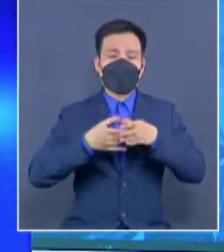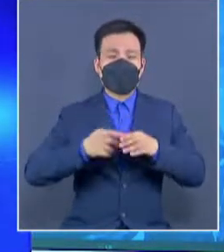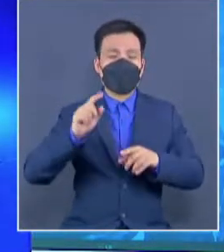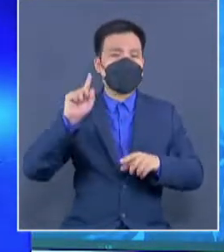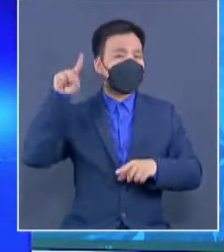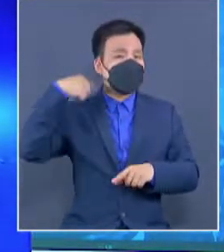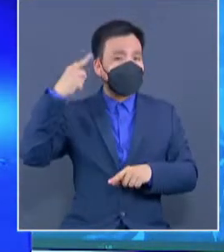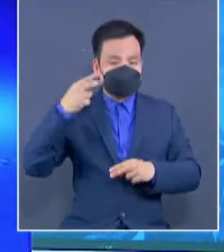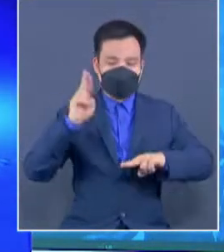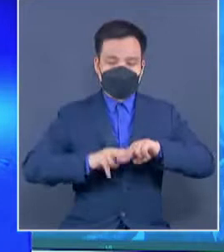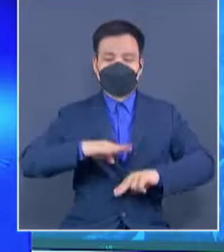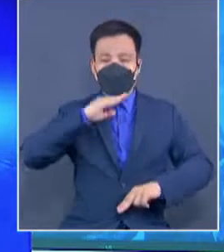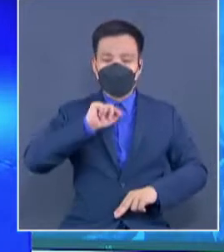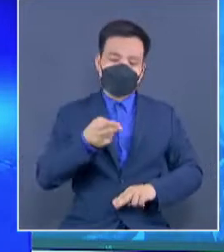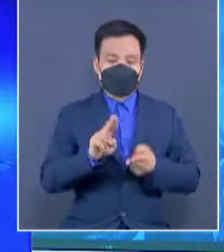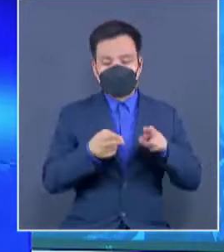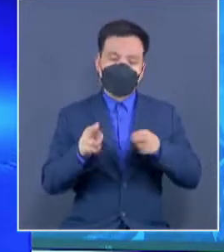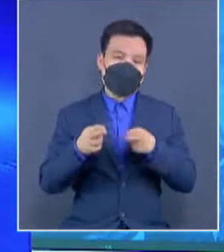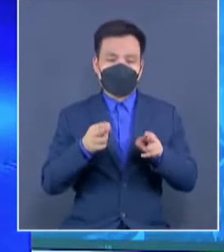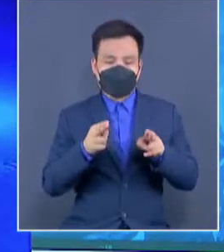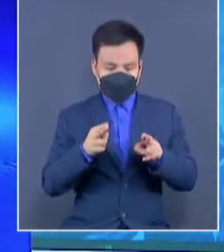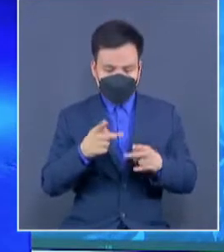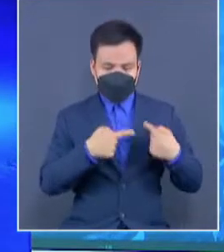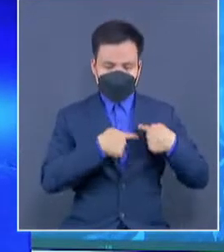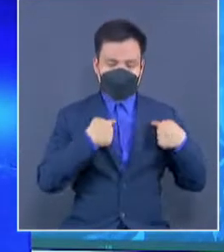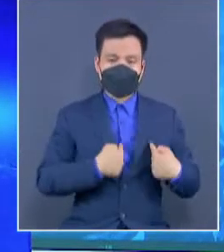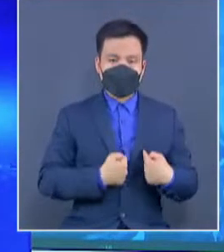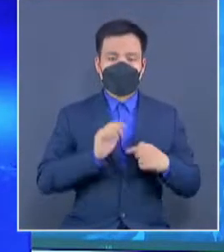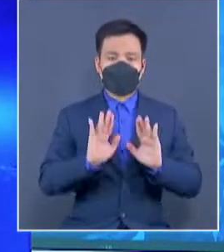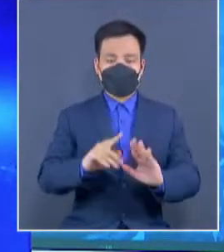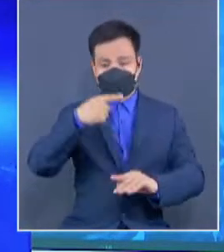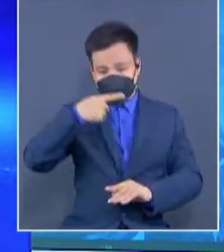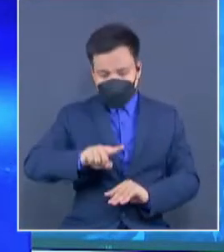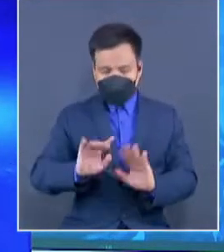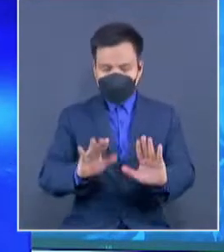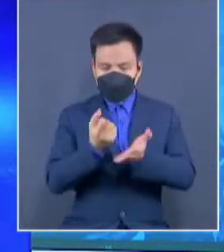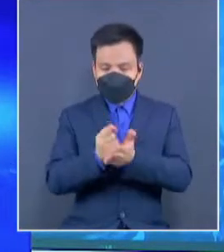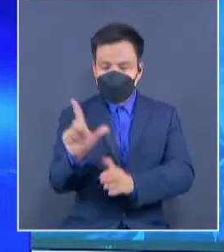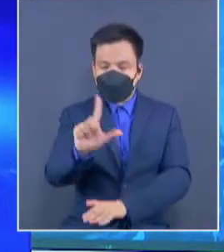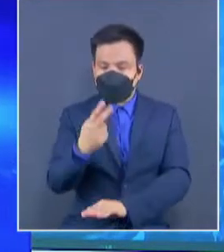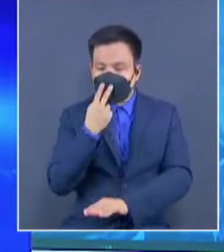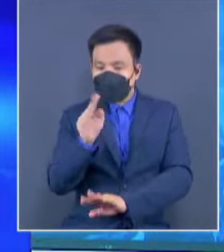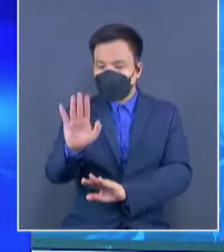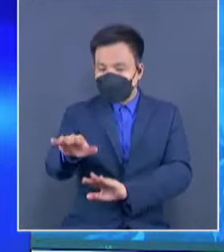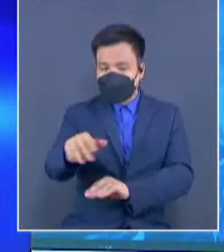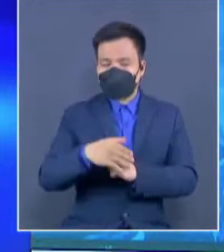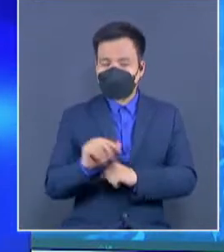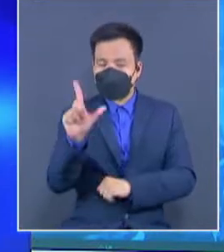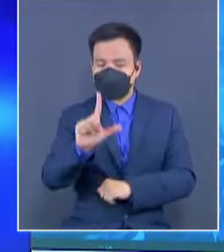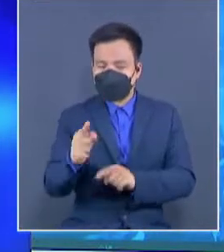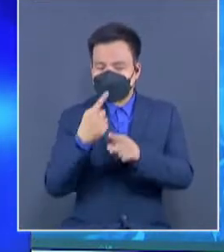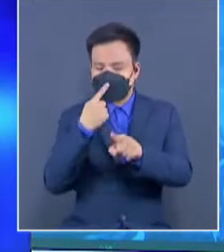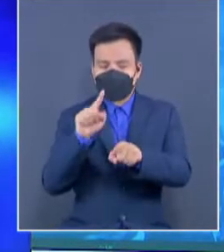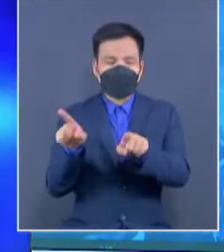ทะกันแล้วก็น้ำจิตน้ำใจคนไทยครับคุณผู้ชมครับช่วยเหลือกันไปเห็นคุณลุงท่านนึงก็เลยชวนคุณลุงเนี่ยเนื้อตัวมอม